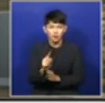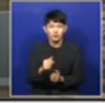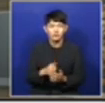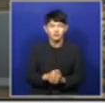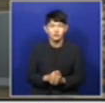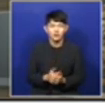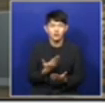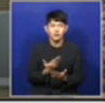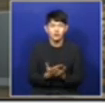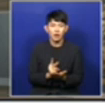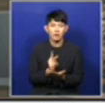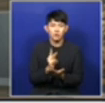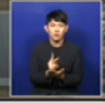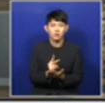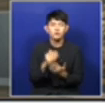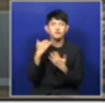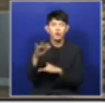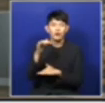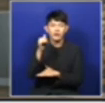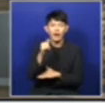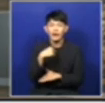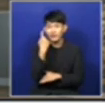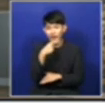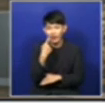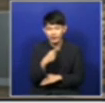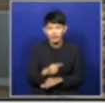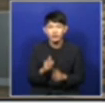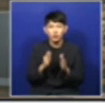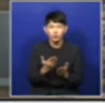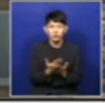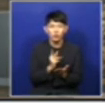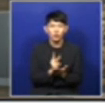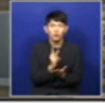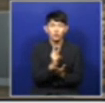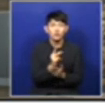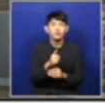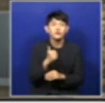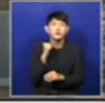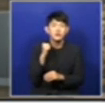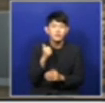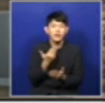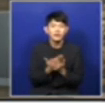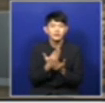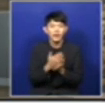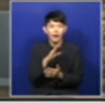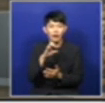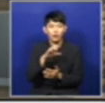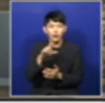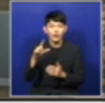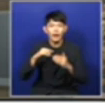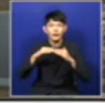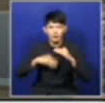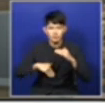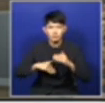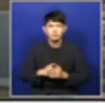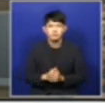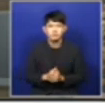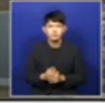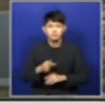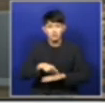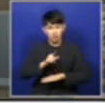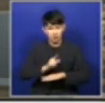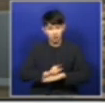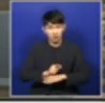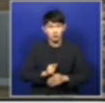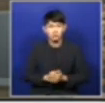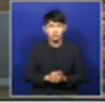ปล่อยกู้ให้กับลูกค้ารายเดิมที่มีวงเงินไม่เกิน500ล้านบาทท่านประธานครับถ้าท่านประธ